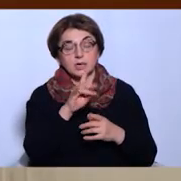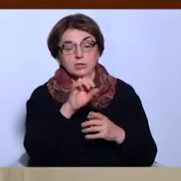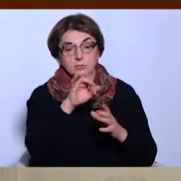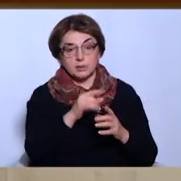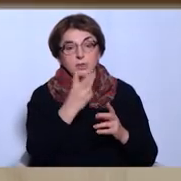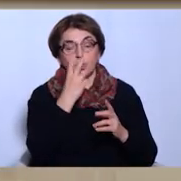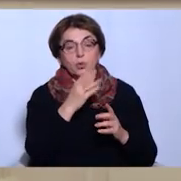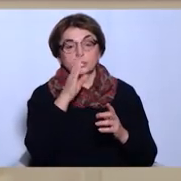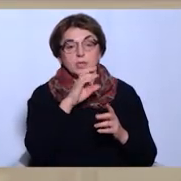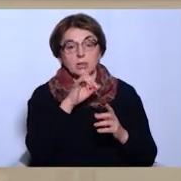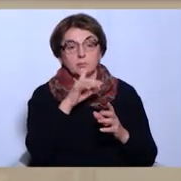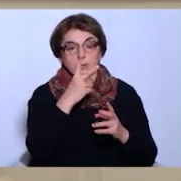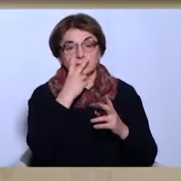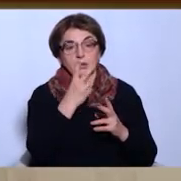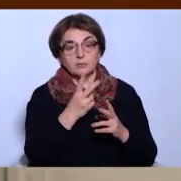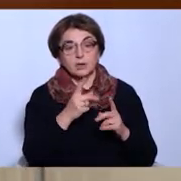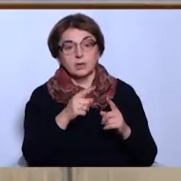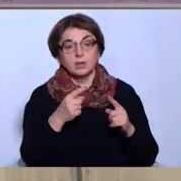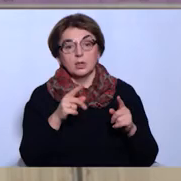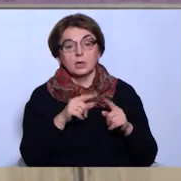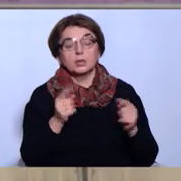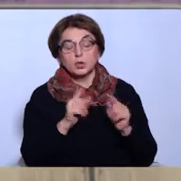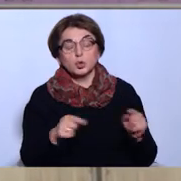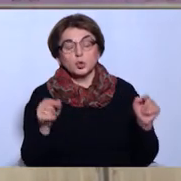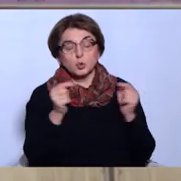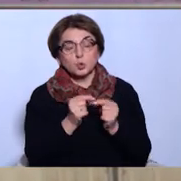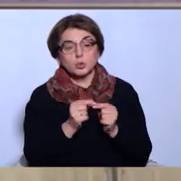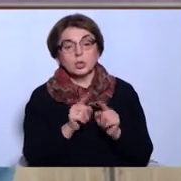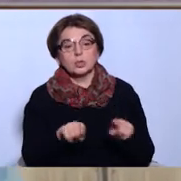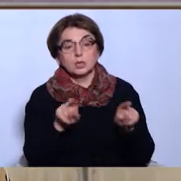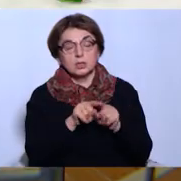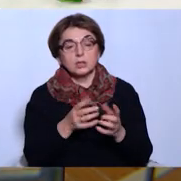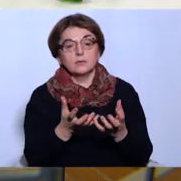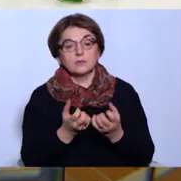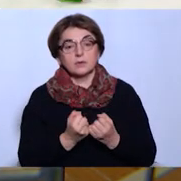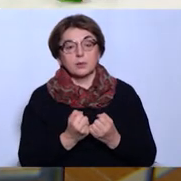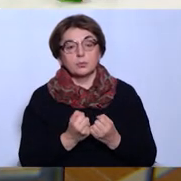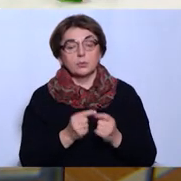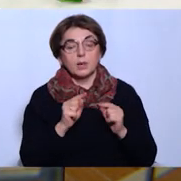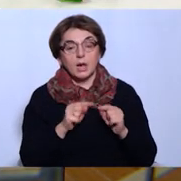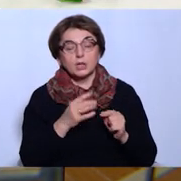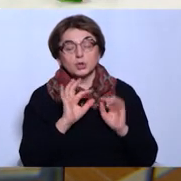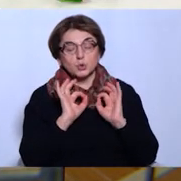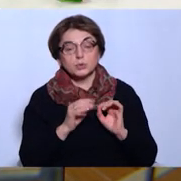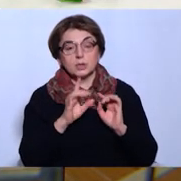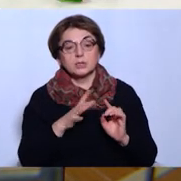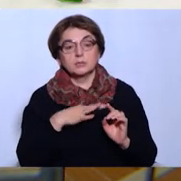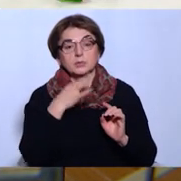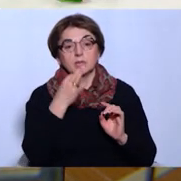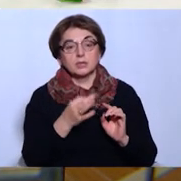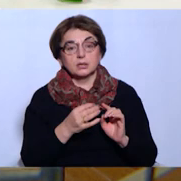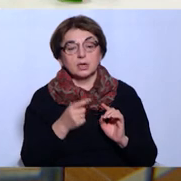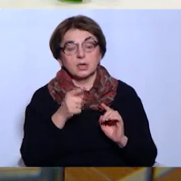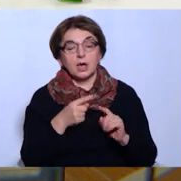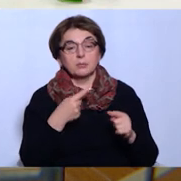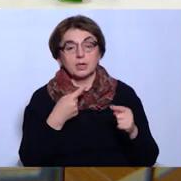წყალბადი, დაინახავთ, რომ აბსოლუტურად იგივე ნაერთი მივიღეთ. სწორედ ეს მინდა გითხრათ, რომ აი